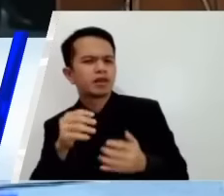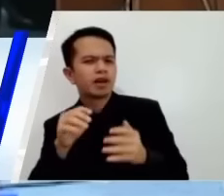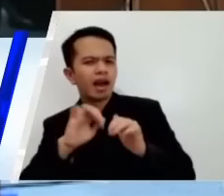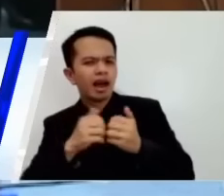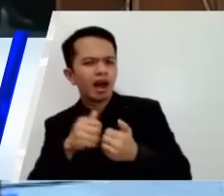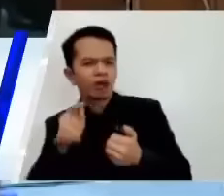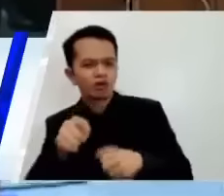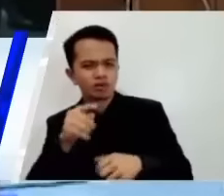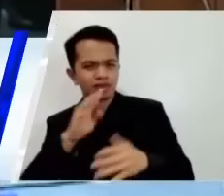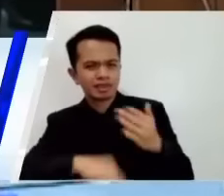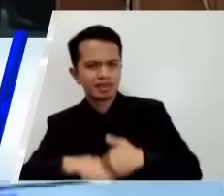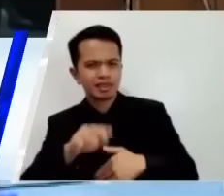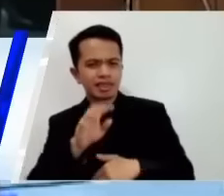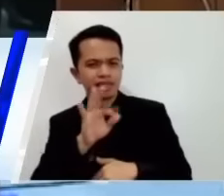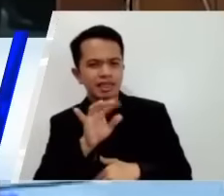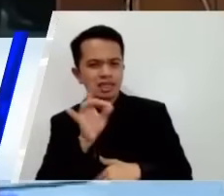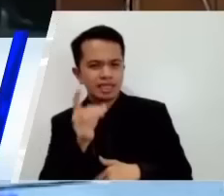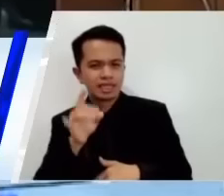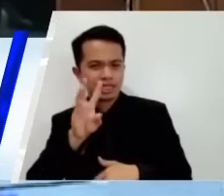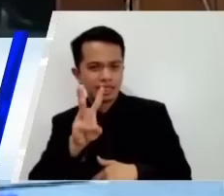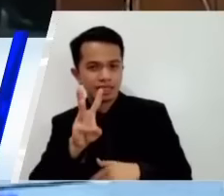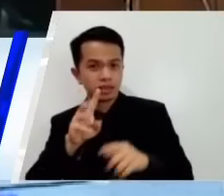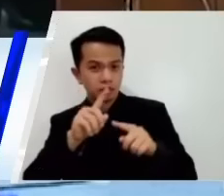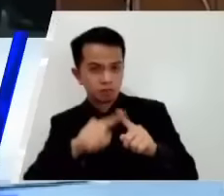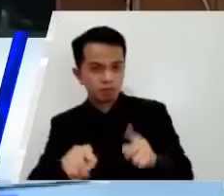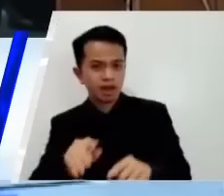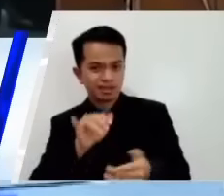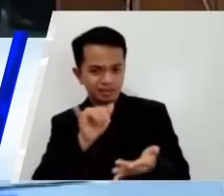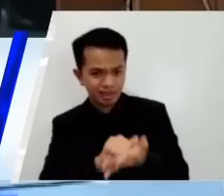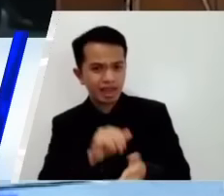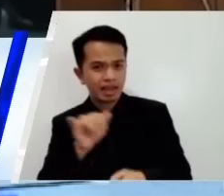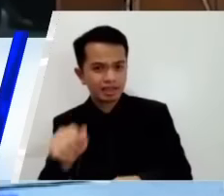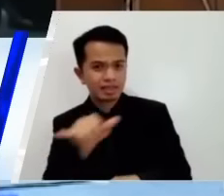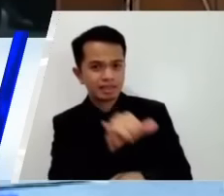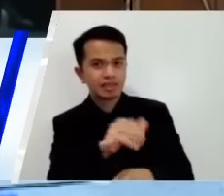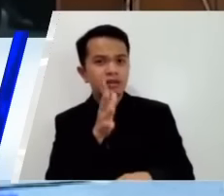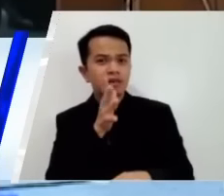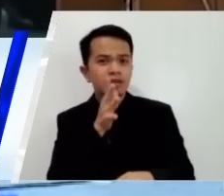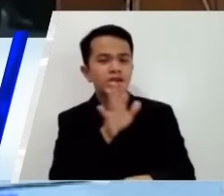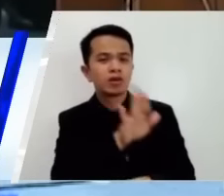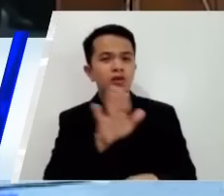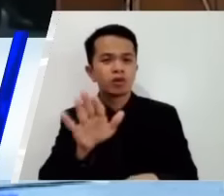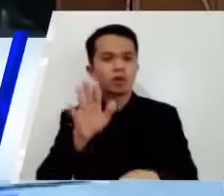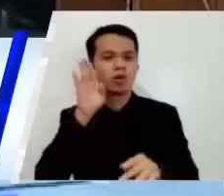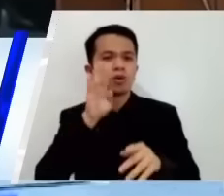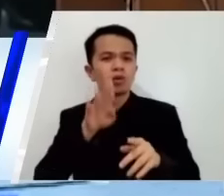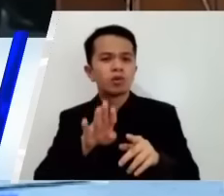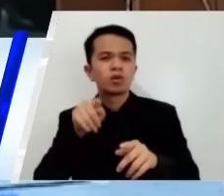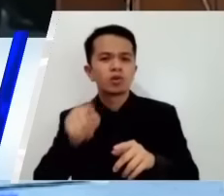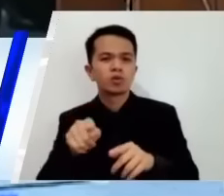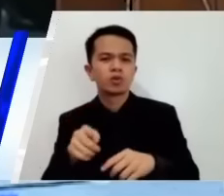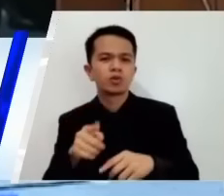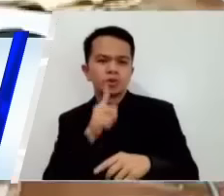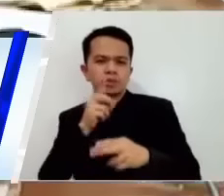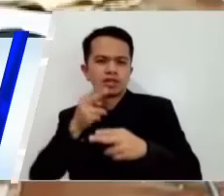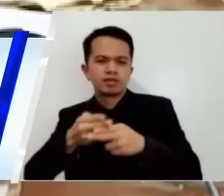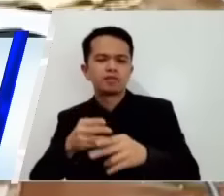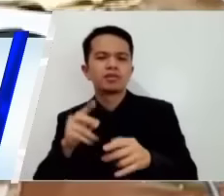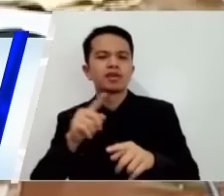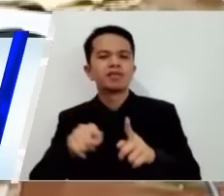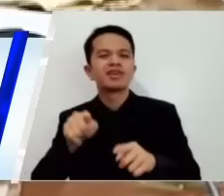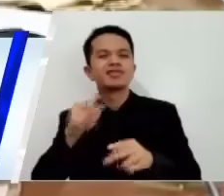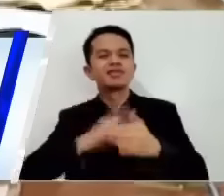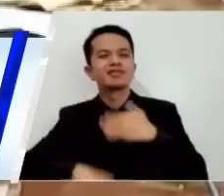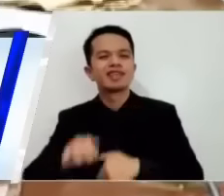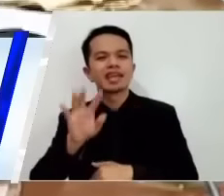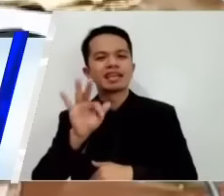1986, pero siya pa din ang nanay ng kapatid mong si na pinanganak naman noong 1988? Hindi ko po nakita